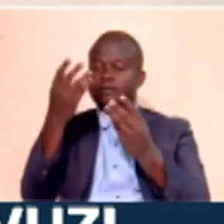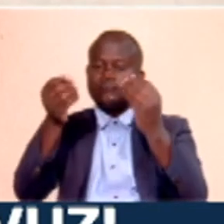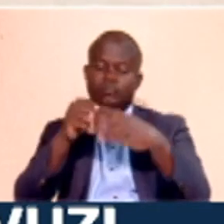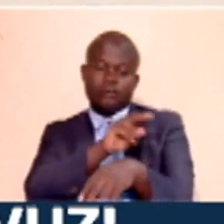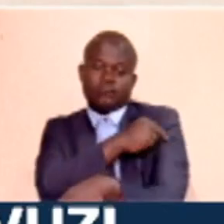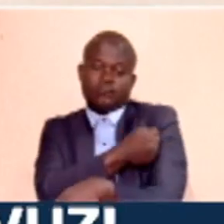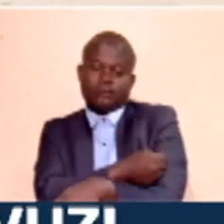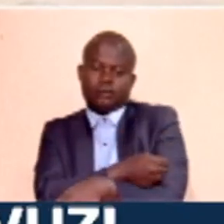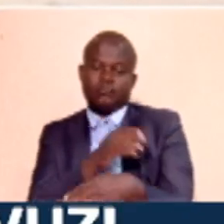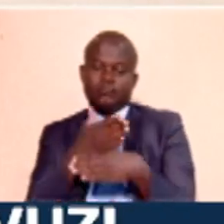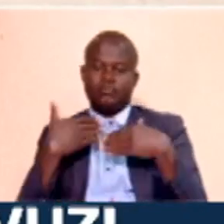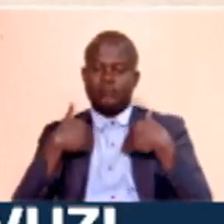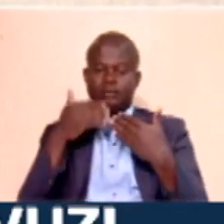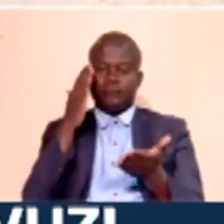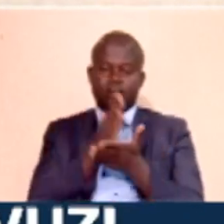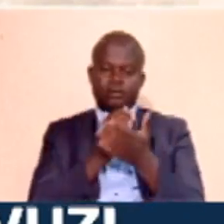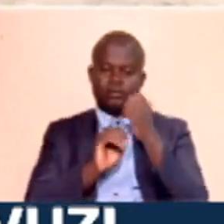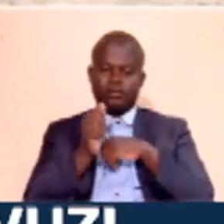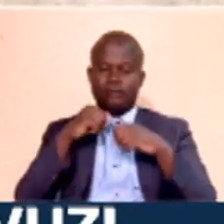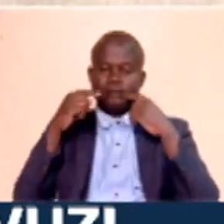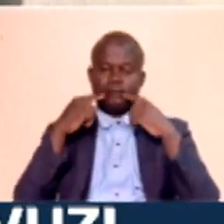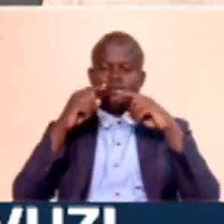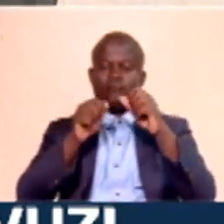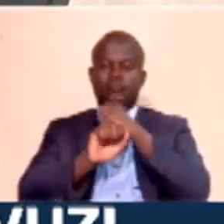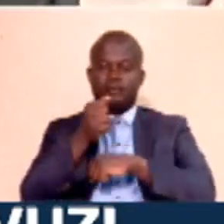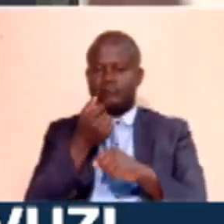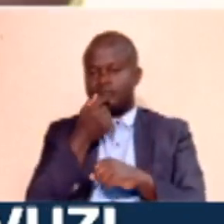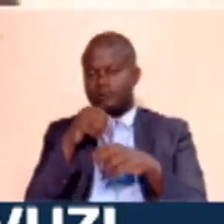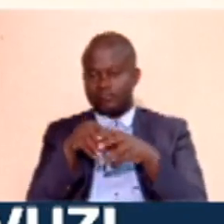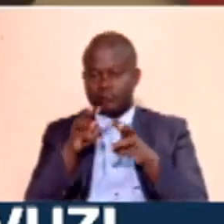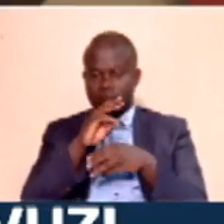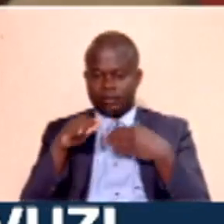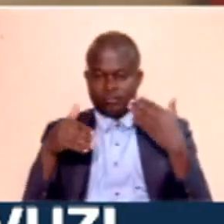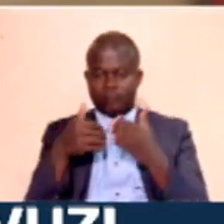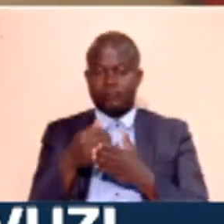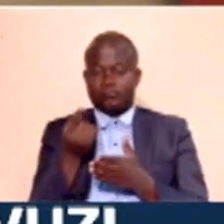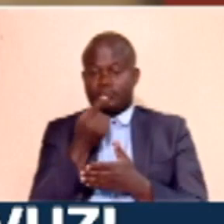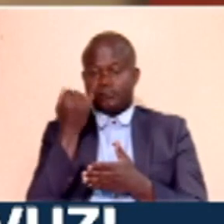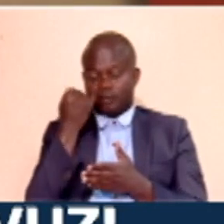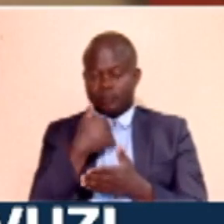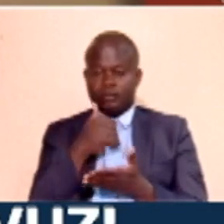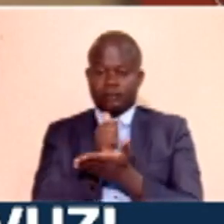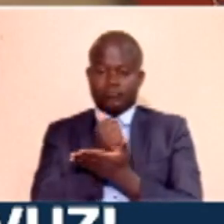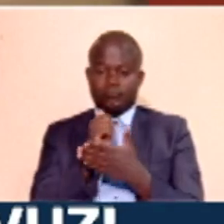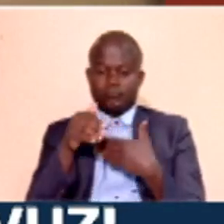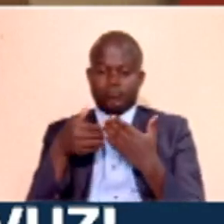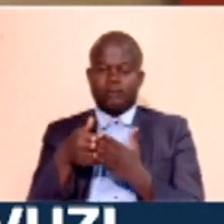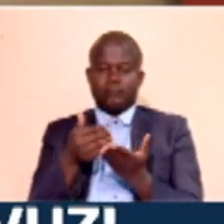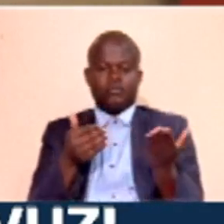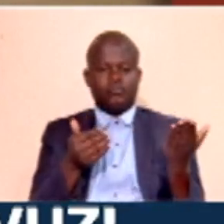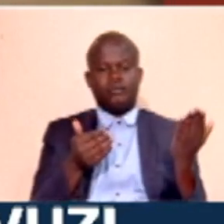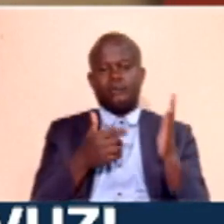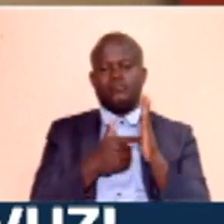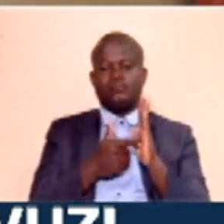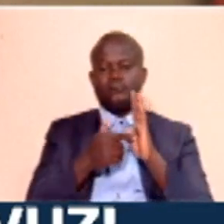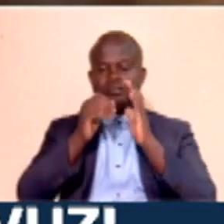muganga. Minisiteri y'Ubuzima yahagaritse ibikorwa byo kwamamaza ibikorwa by'ubuvuzi mu buryo bwose, keretse iyo bifitiye icyangombwa gitangwa n'iyi minisiteri